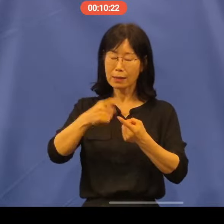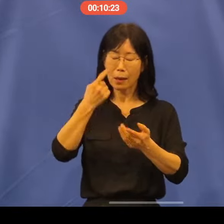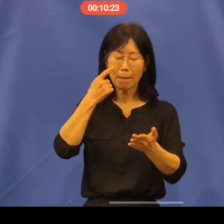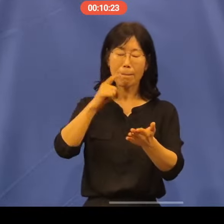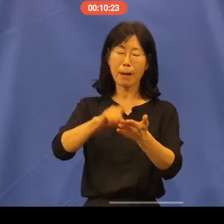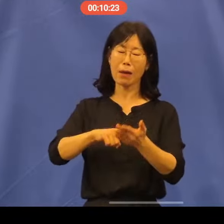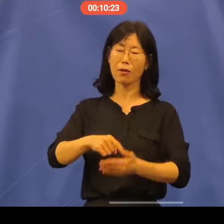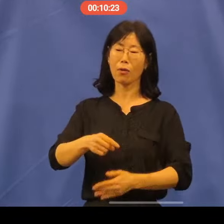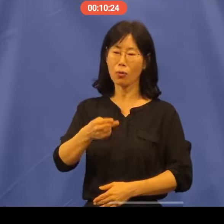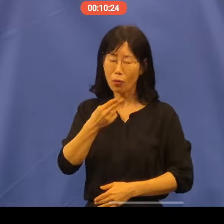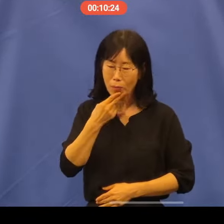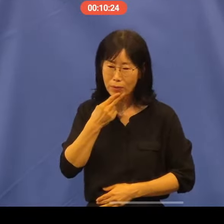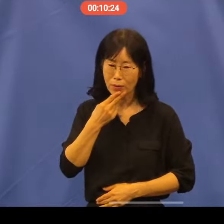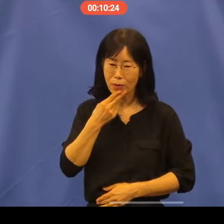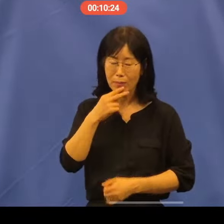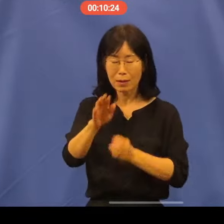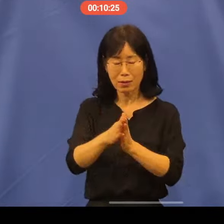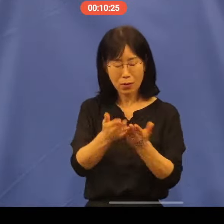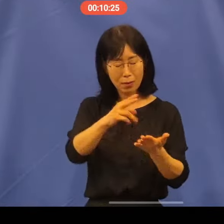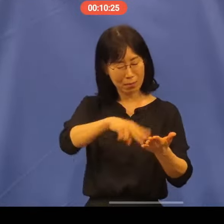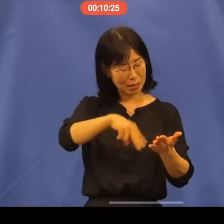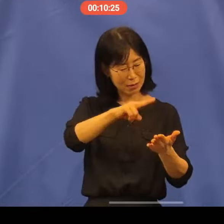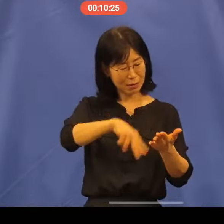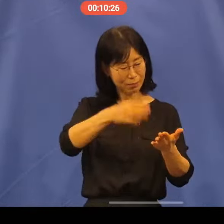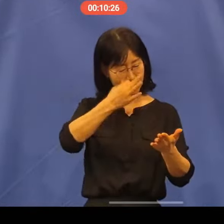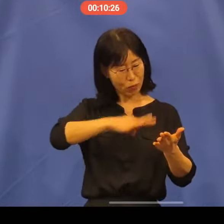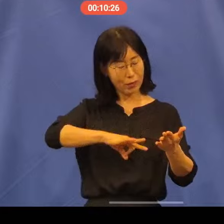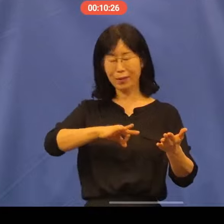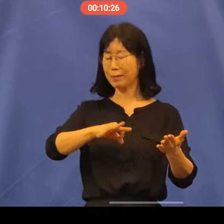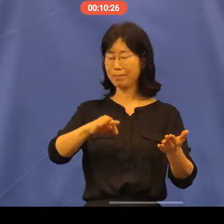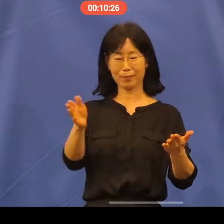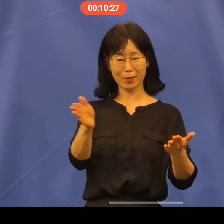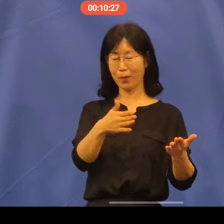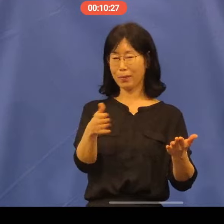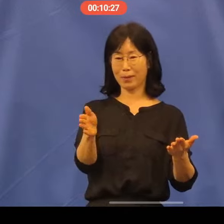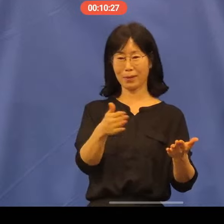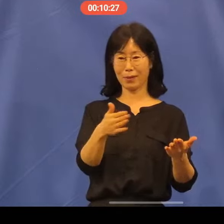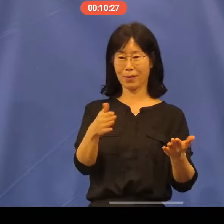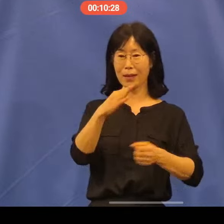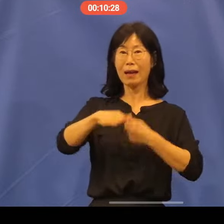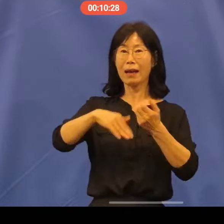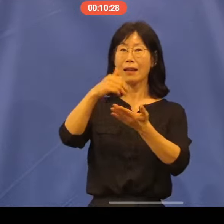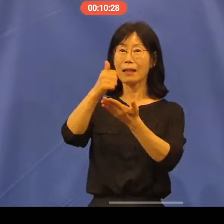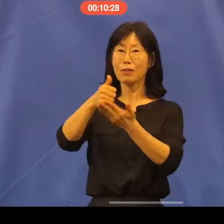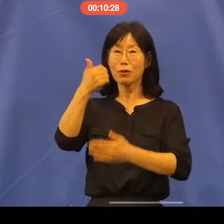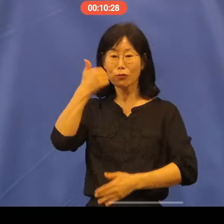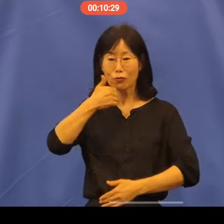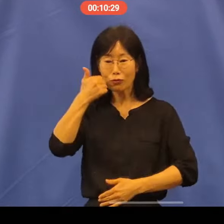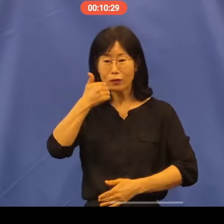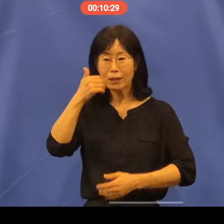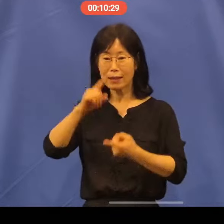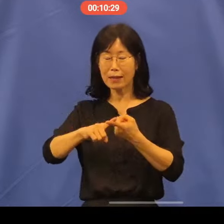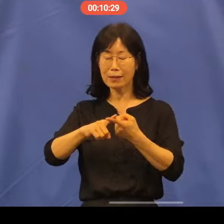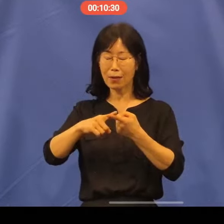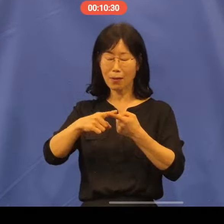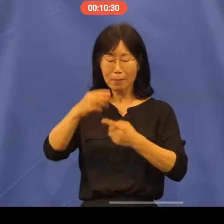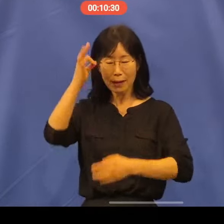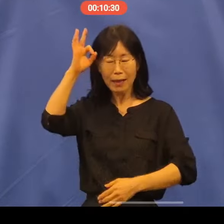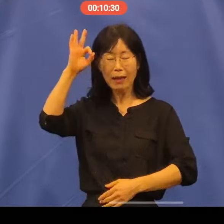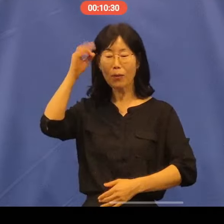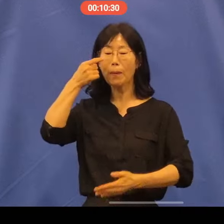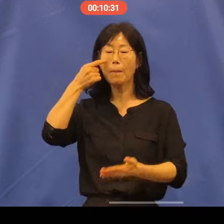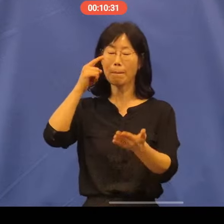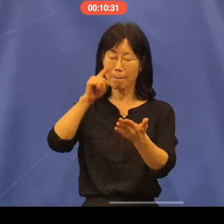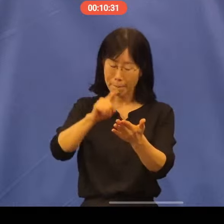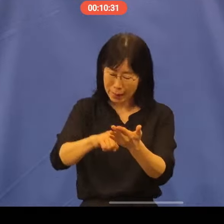말씀은 오리무중에 빠져버려요. 하나님이 누구이시냐는 거예요. 성경은 하나님에 대한 책이에요. 하나님을